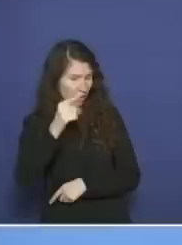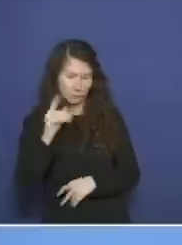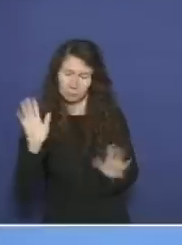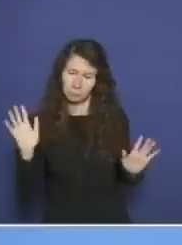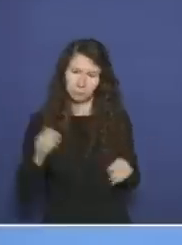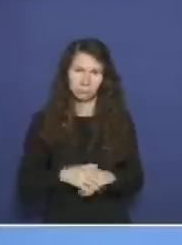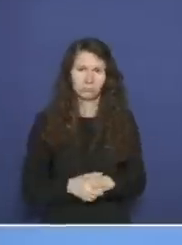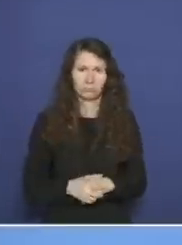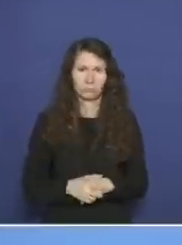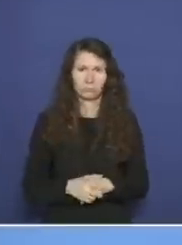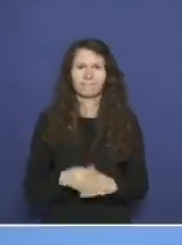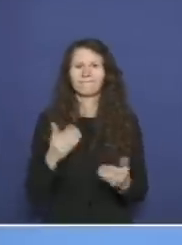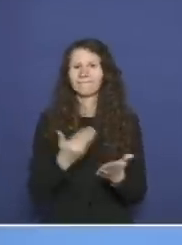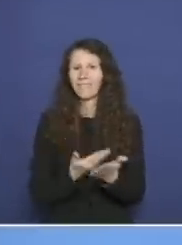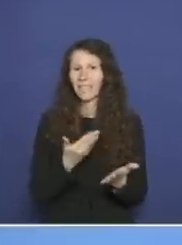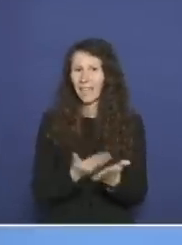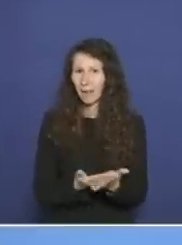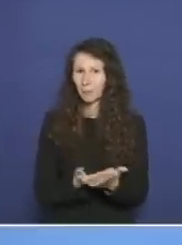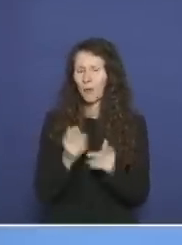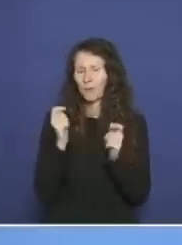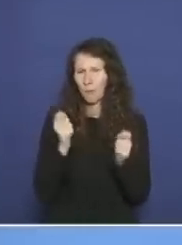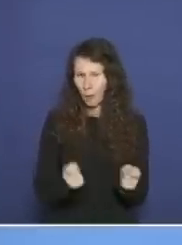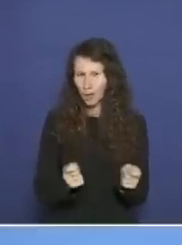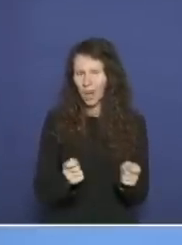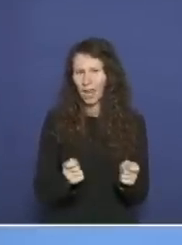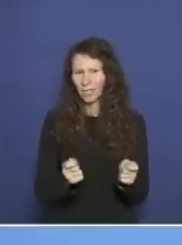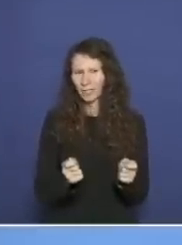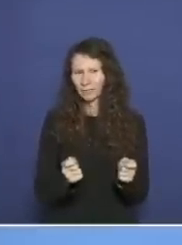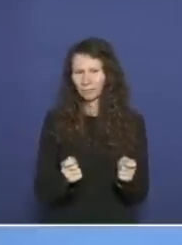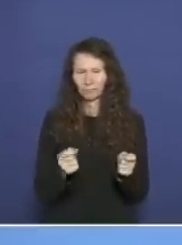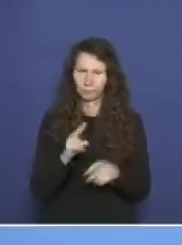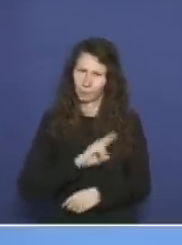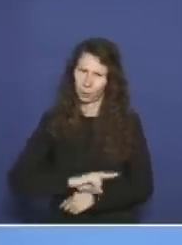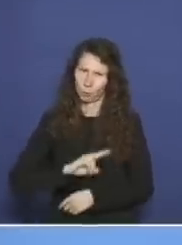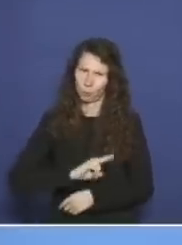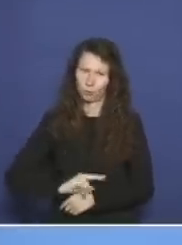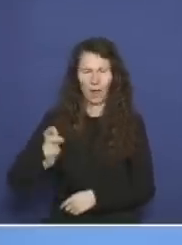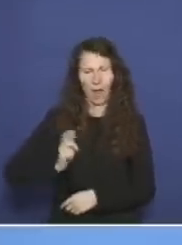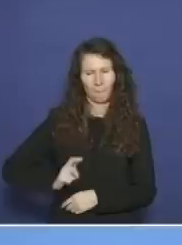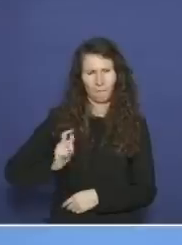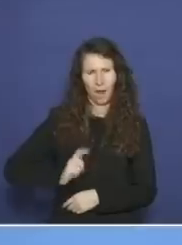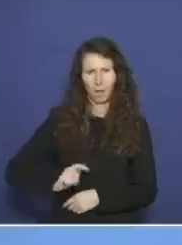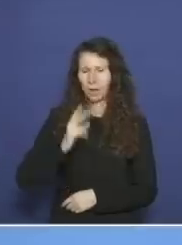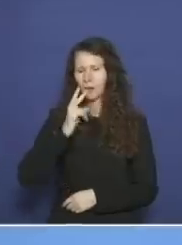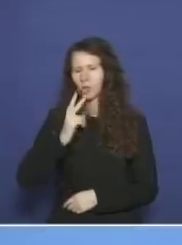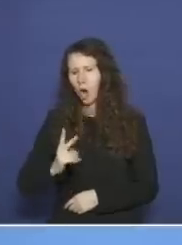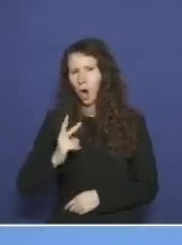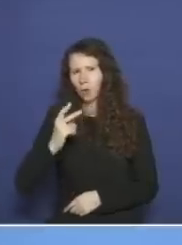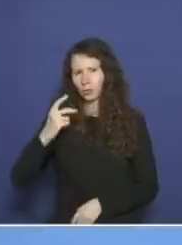Und insofern schlage ich doch vor, dass wir das jetzt auch abwarten und sich ergeben lassen.